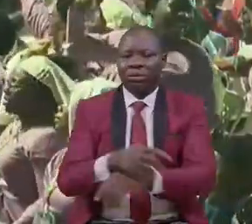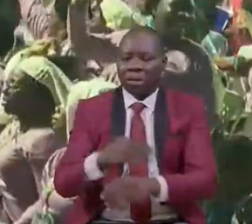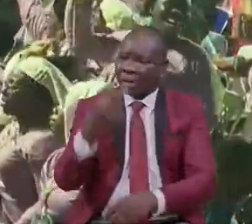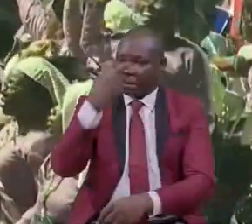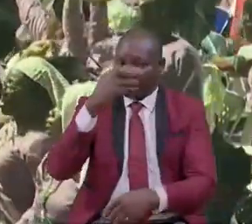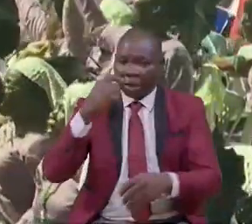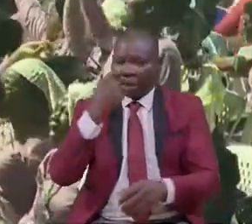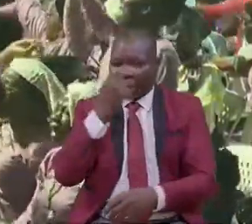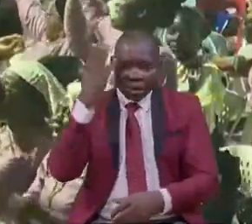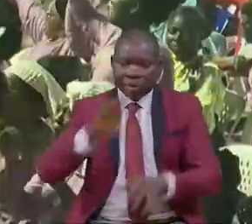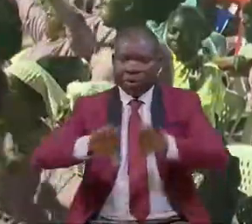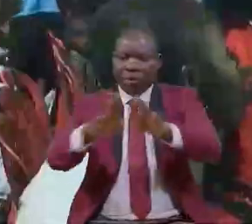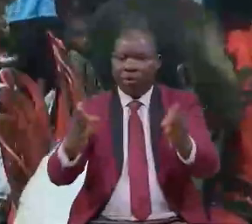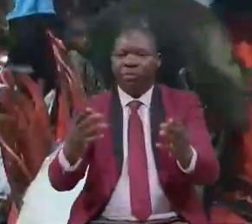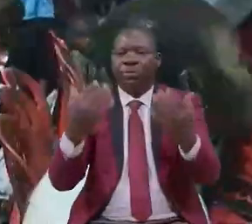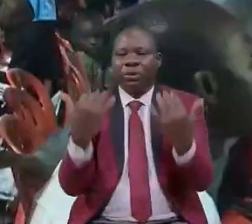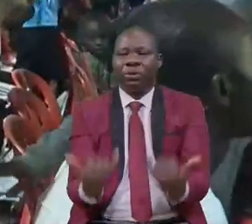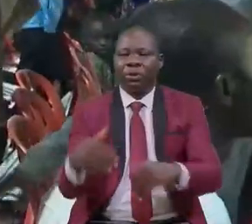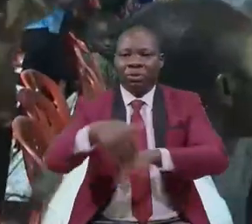aveugles vont s'ouvrir ce soir.